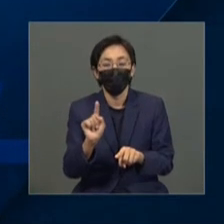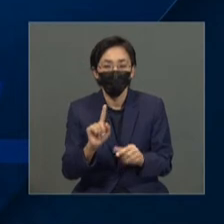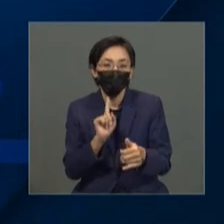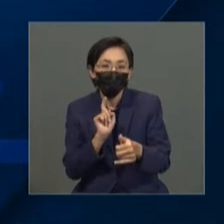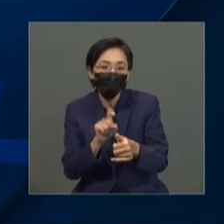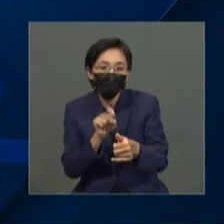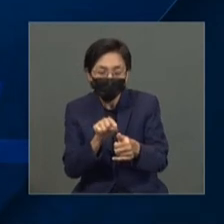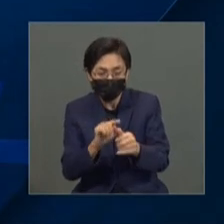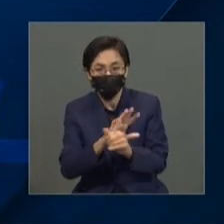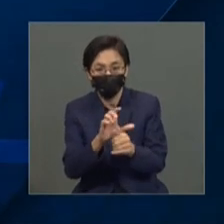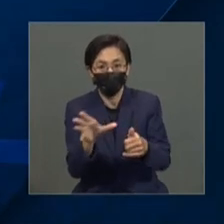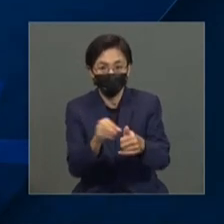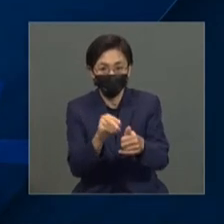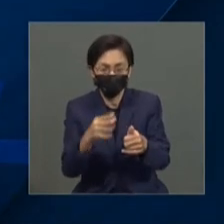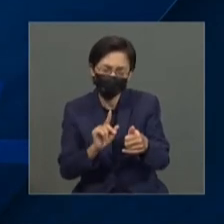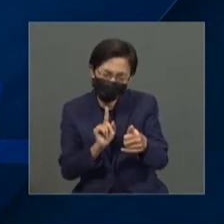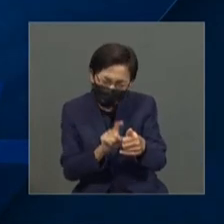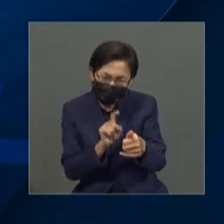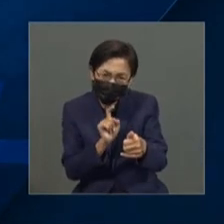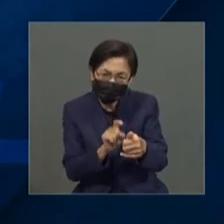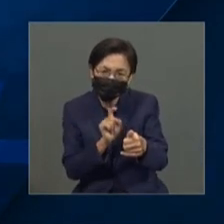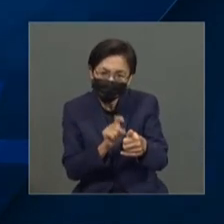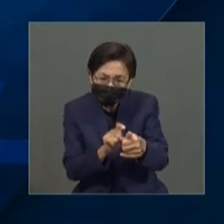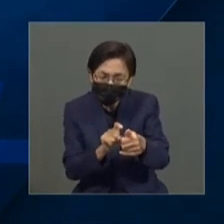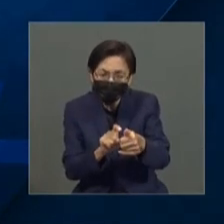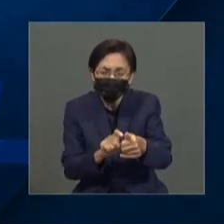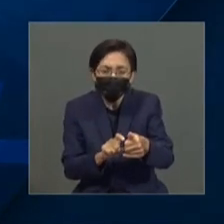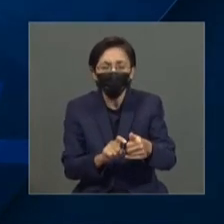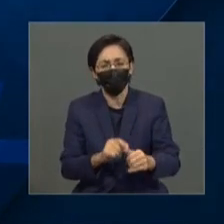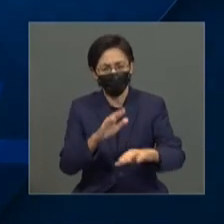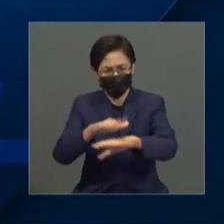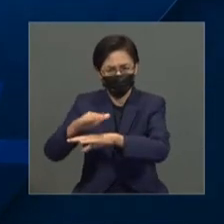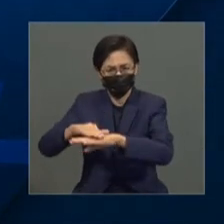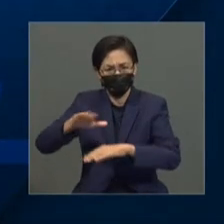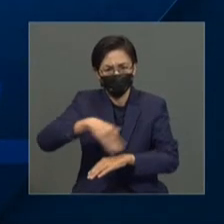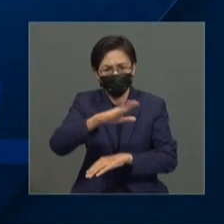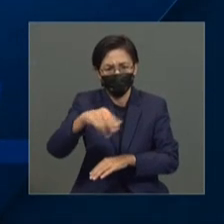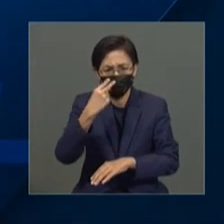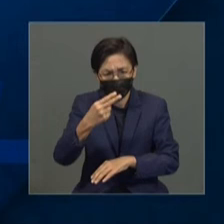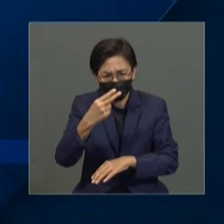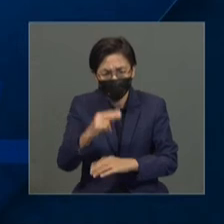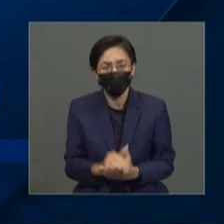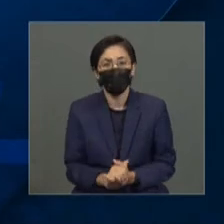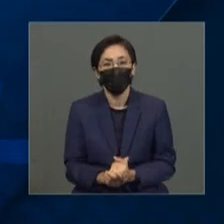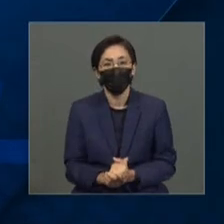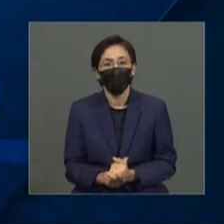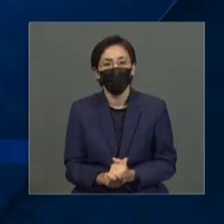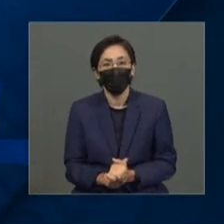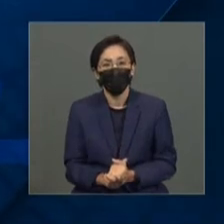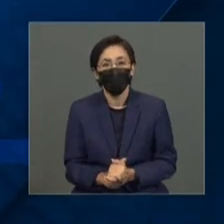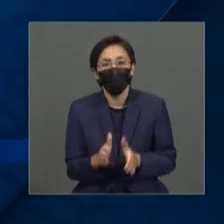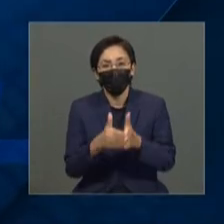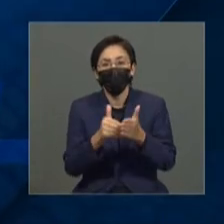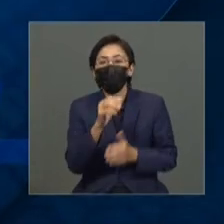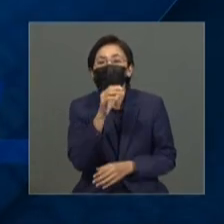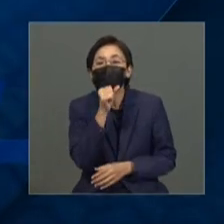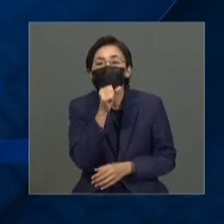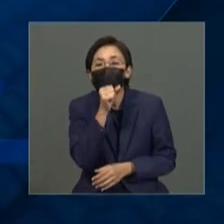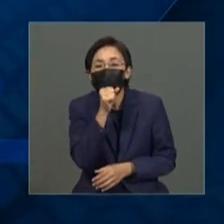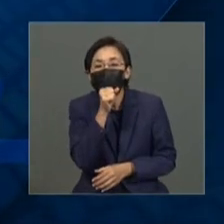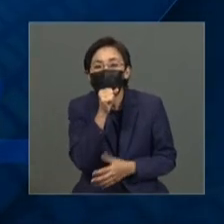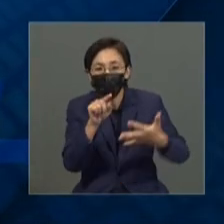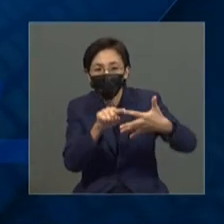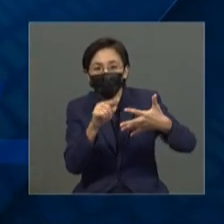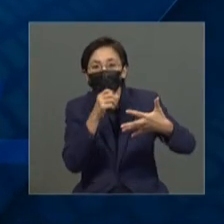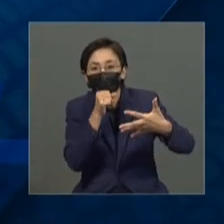สวนจากผู้ติดเชื้ออยากจะเน้นย้ำให้ท่านสังเกตบรรทัดที่2นะคะสีส้มเป็นการรายงานกรุงเ